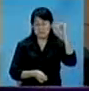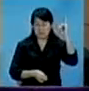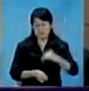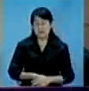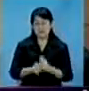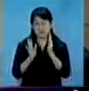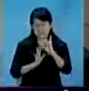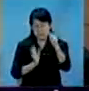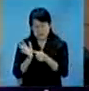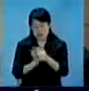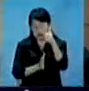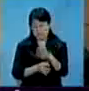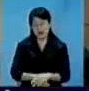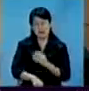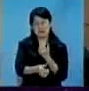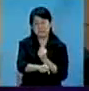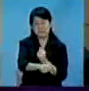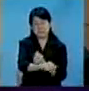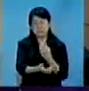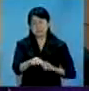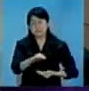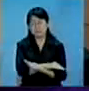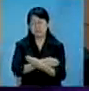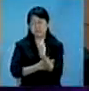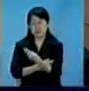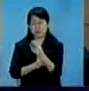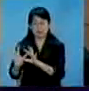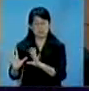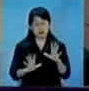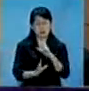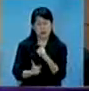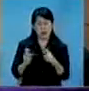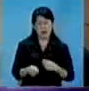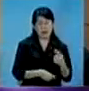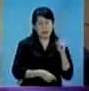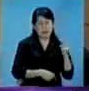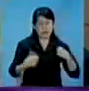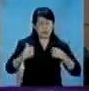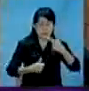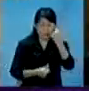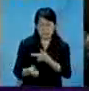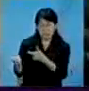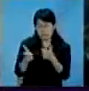จ้างคนมาตายยิงพวกเดียวกันเองเหี้ยมโหดอำมหิตท่านประธานที่เคารพ